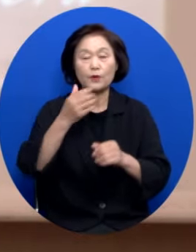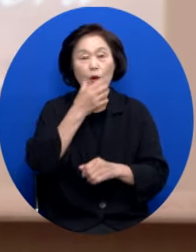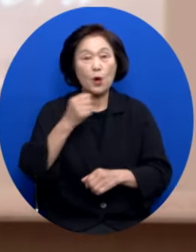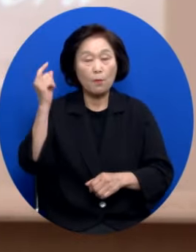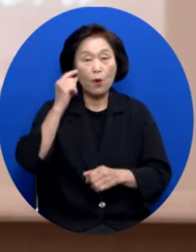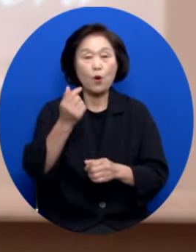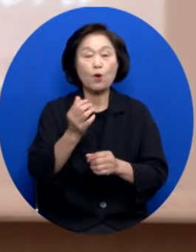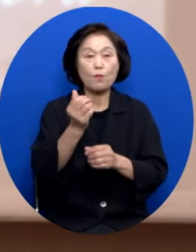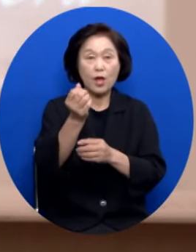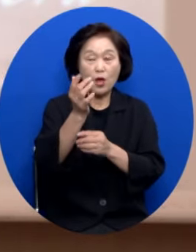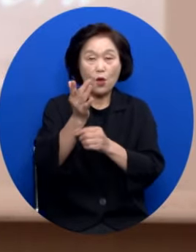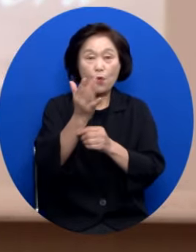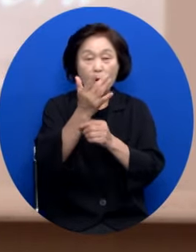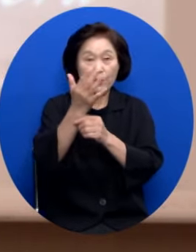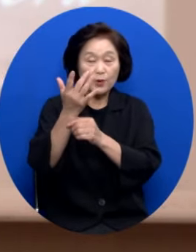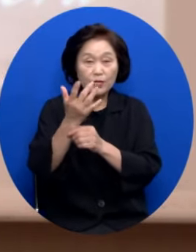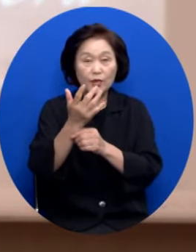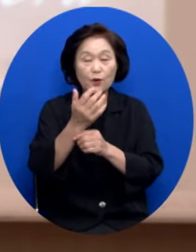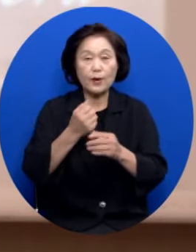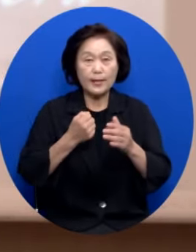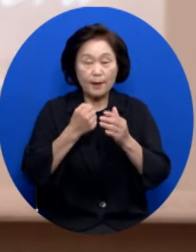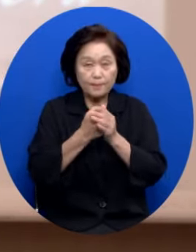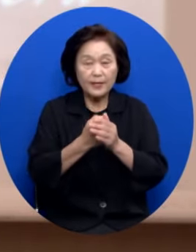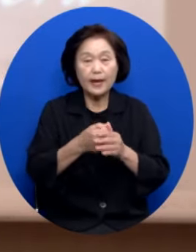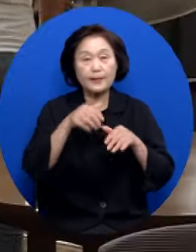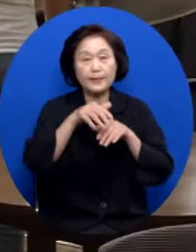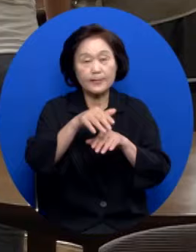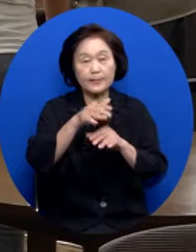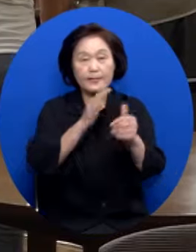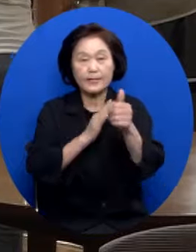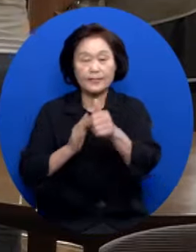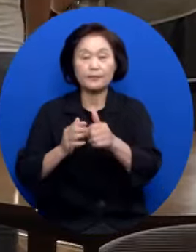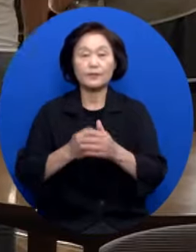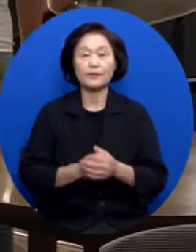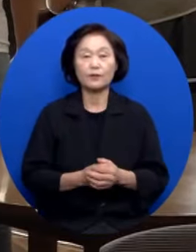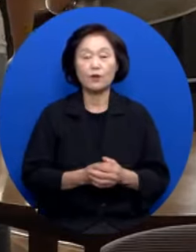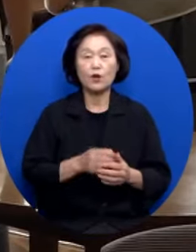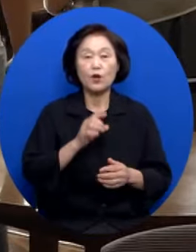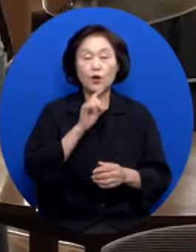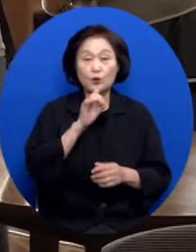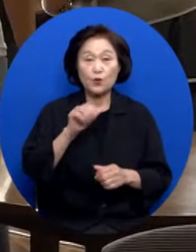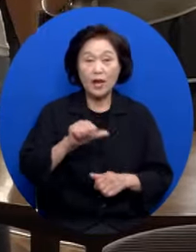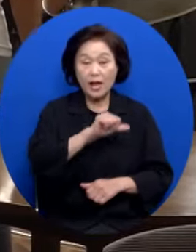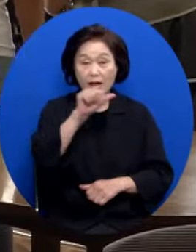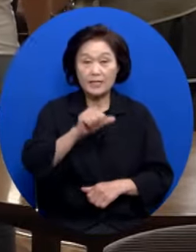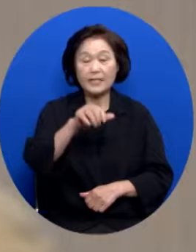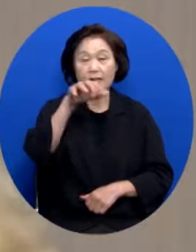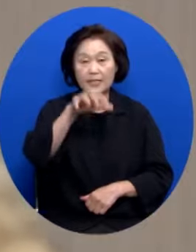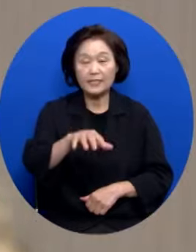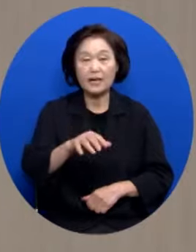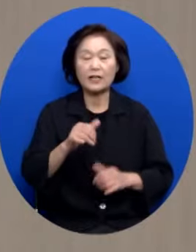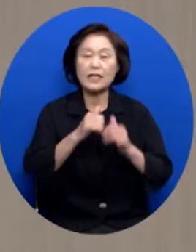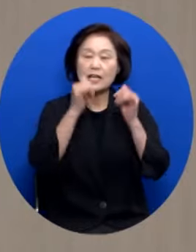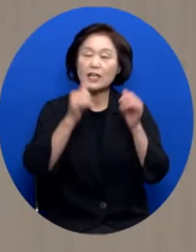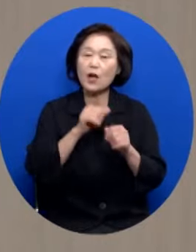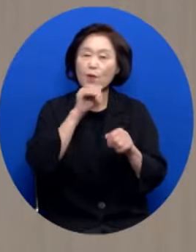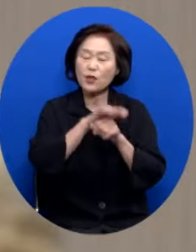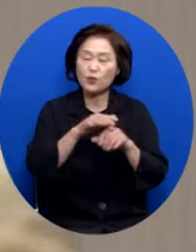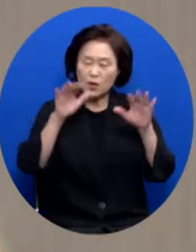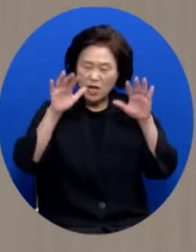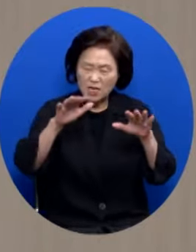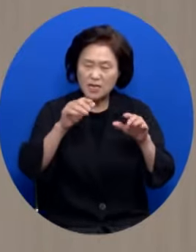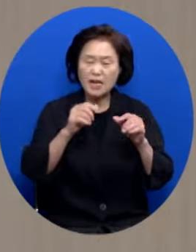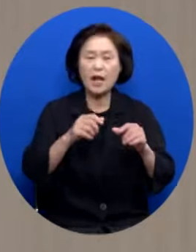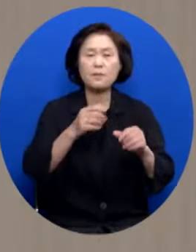들고 담대하게 거침없이 전진하십시오. 중앙아시아 지역은 사회주의 잔재와 이슬람 세력의